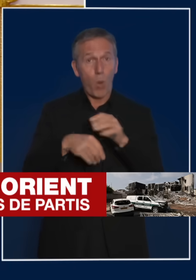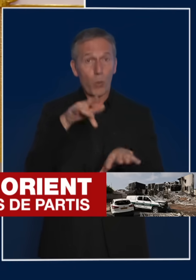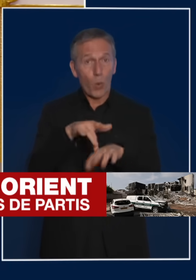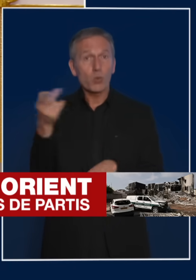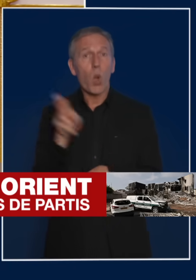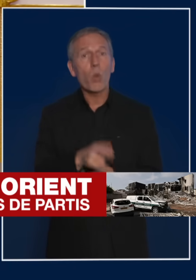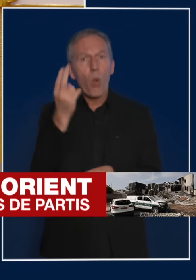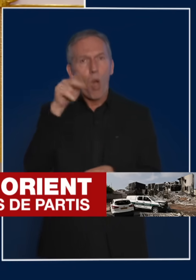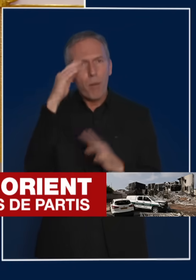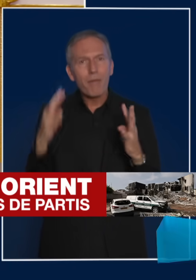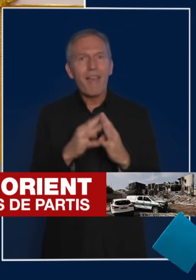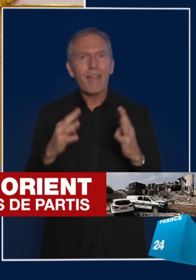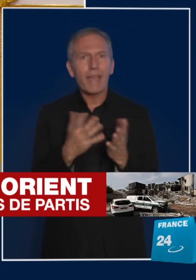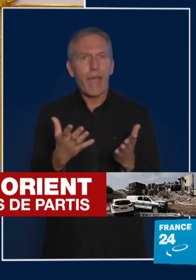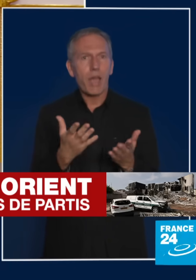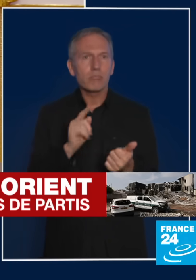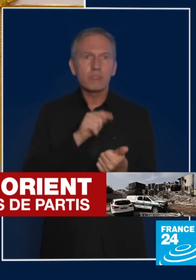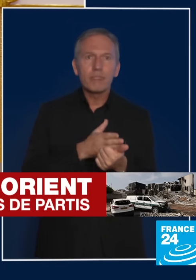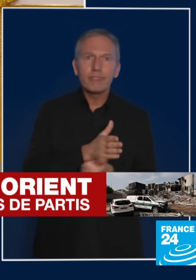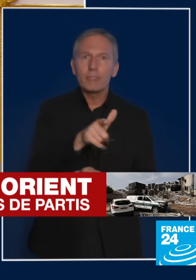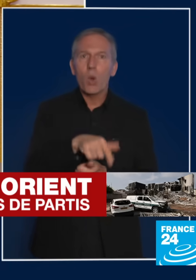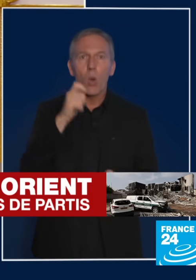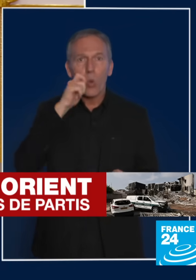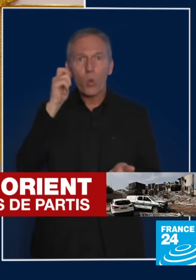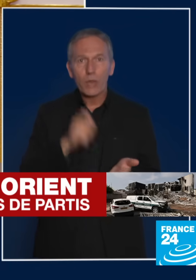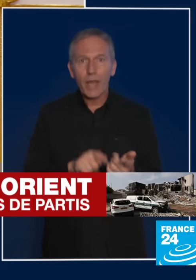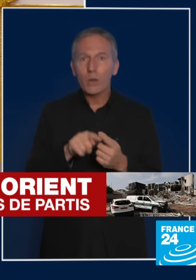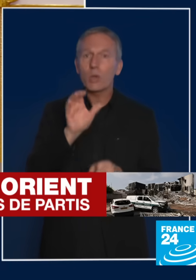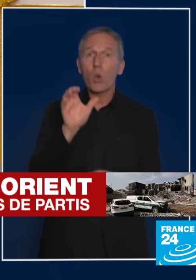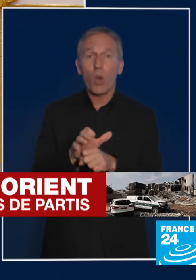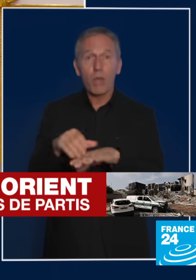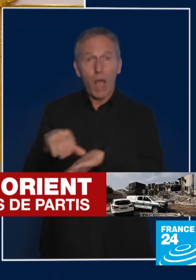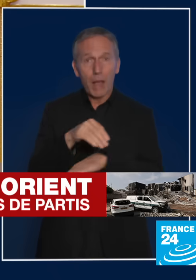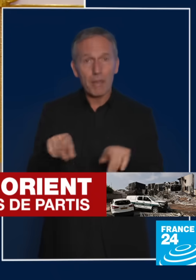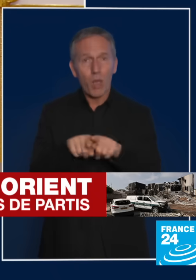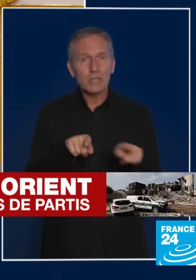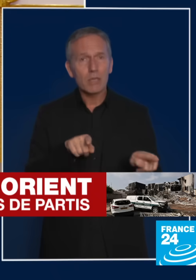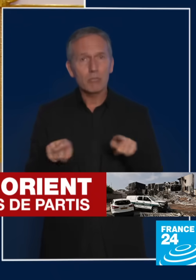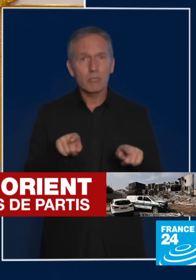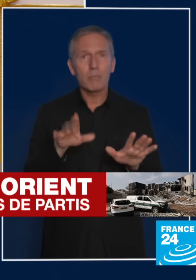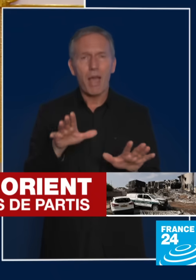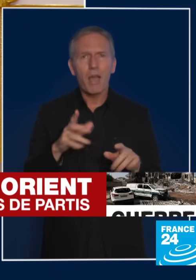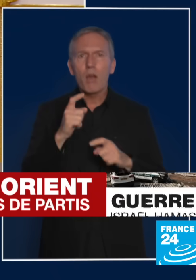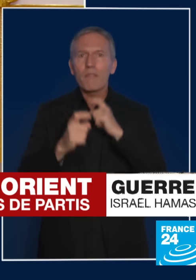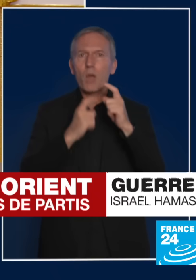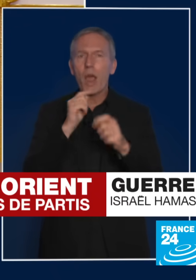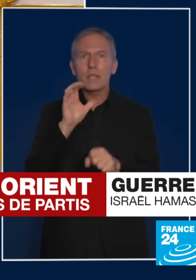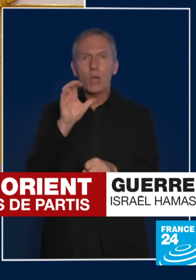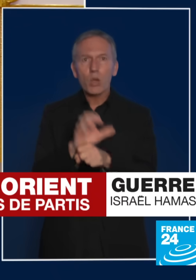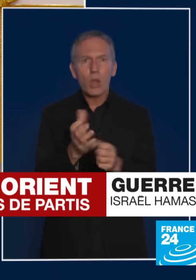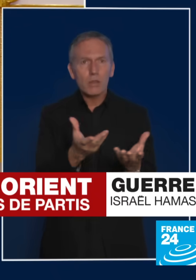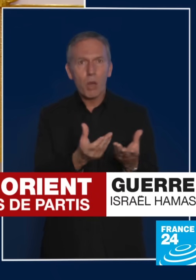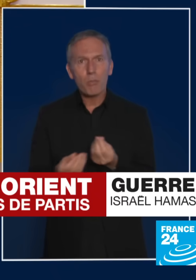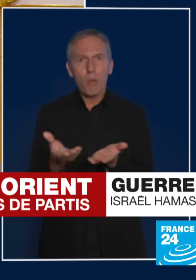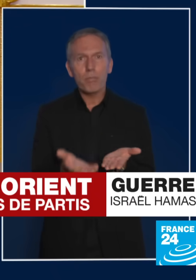guerre en Europe que ce soit en Ukraine ou contre l'Arménie mais cette violence contre le peuple israélien